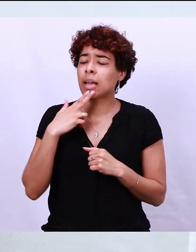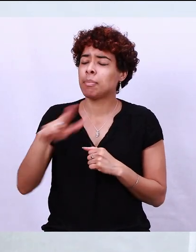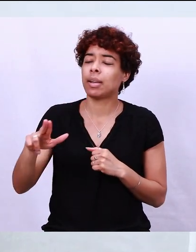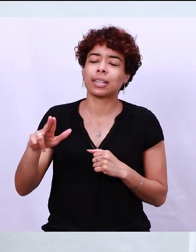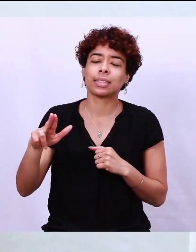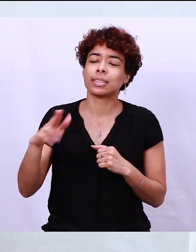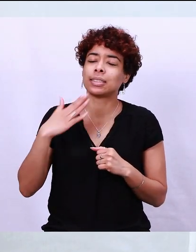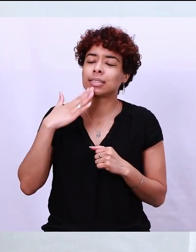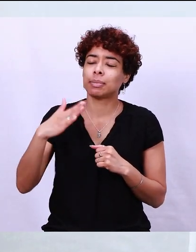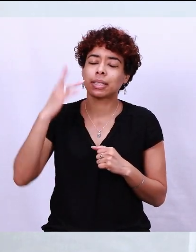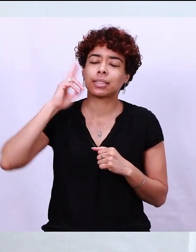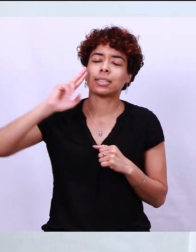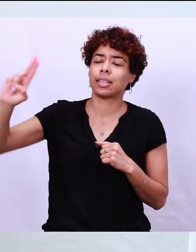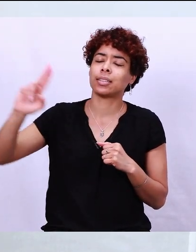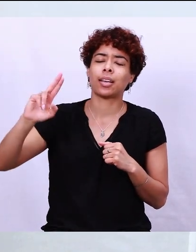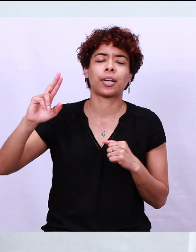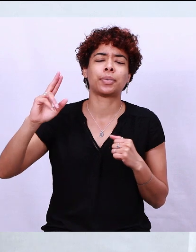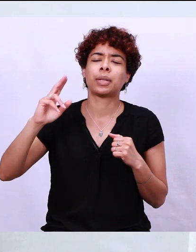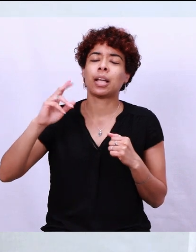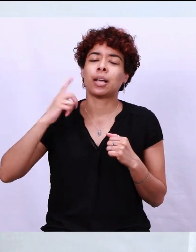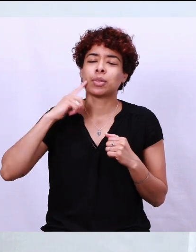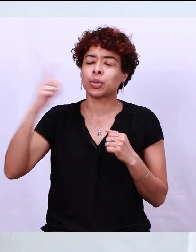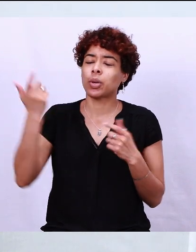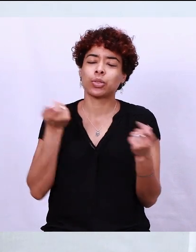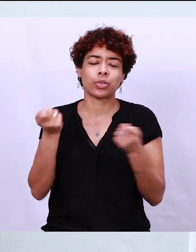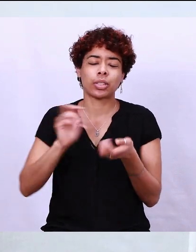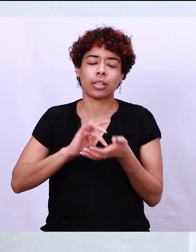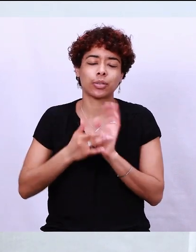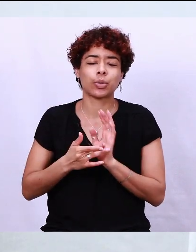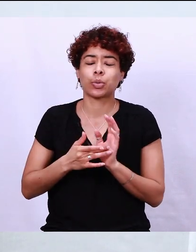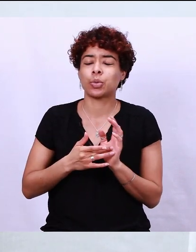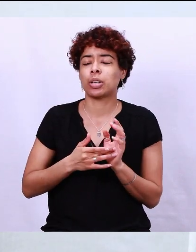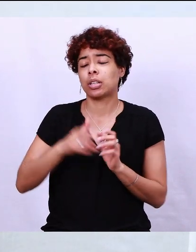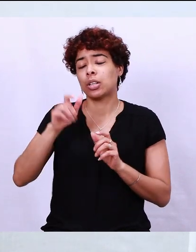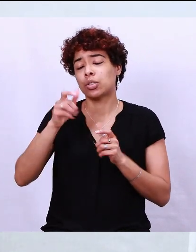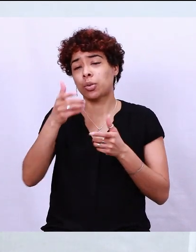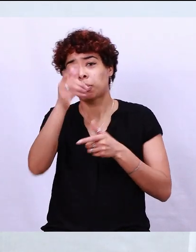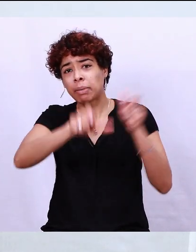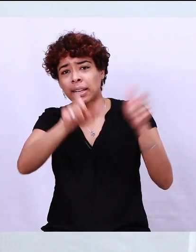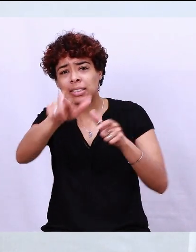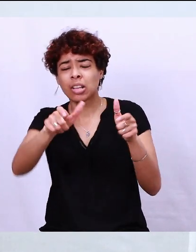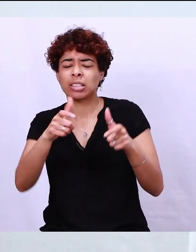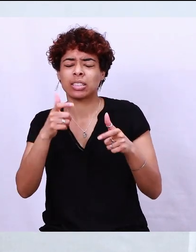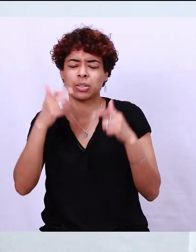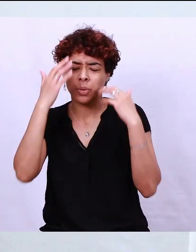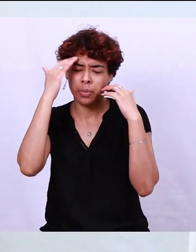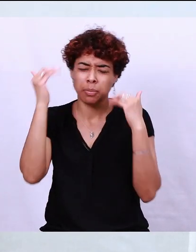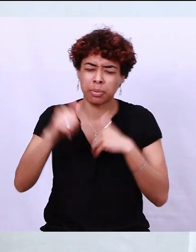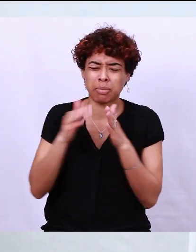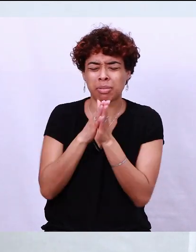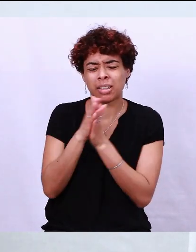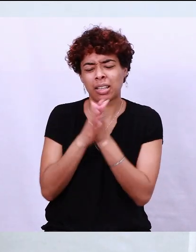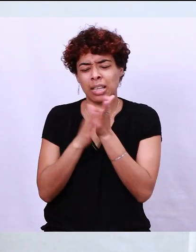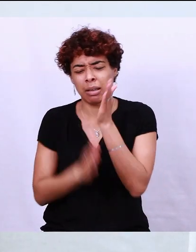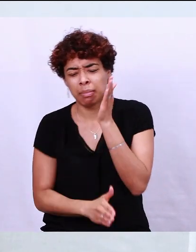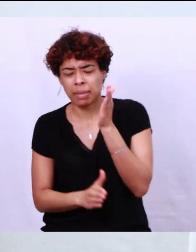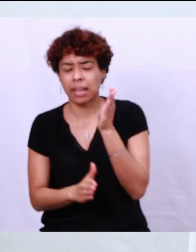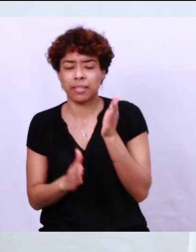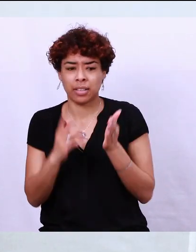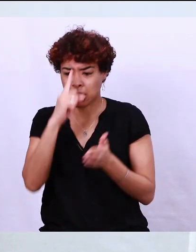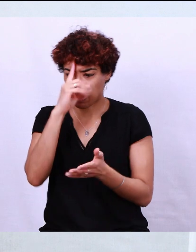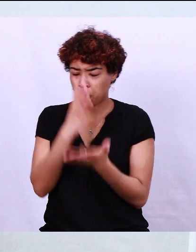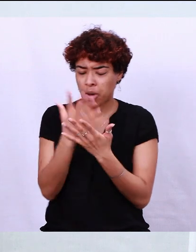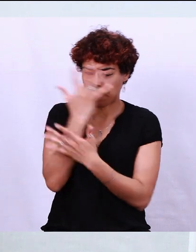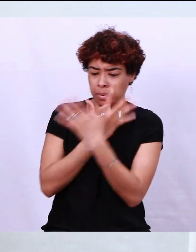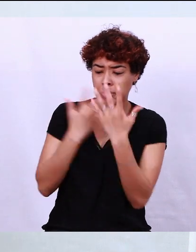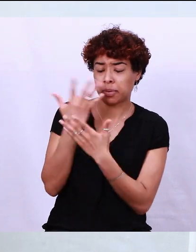qui peut-être sont découragés, abattus, ne comprenant pas où ils en sont aujourd'hui avec toi. Je te prie, Père, pour que leur foi soit fortifiée, que leur